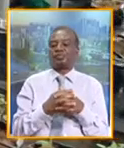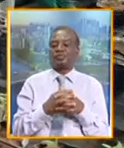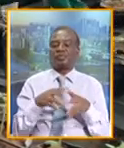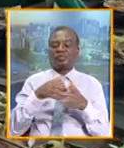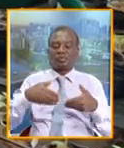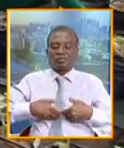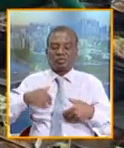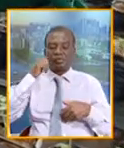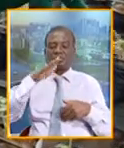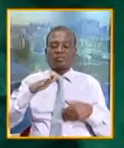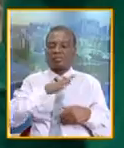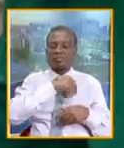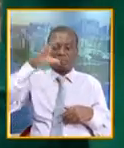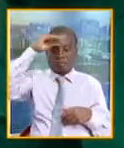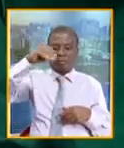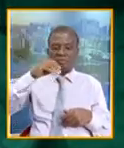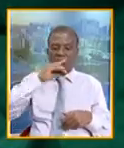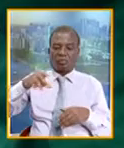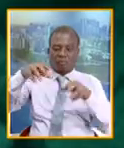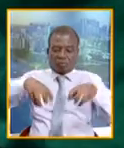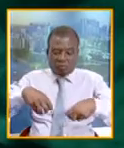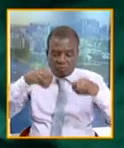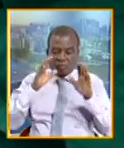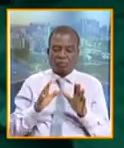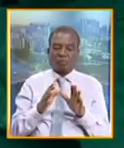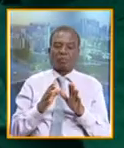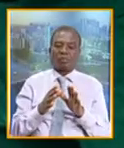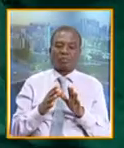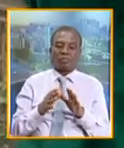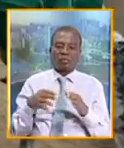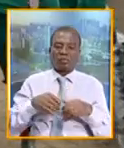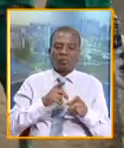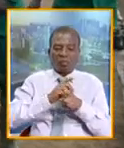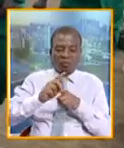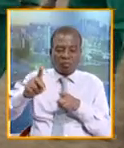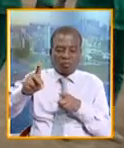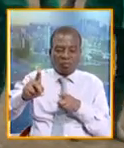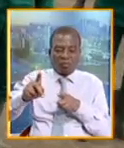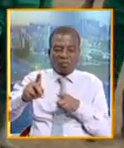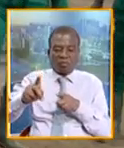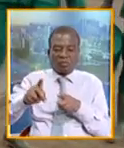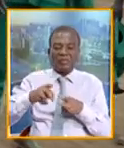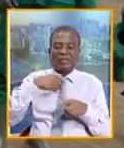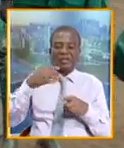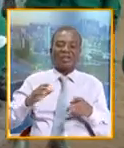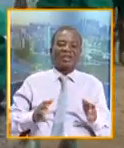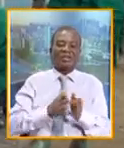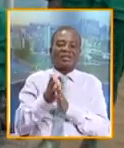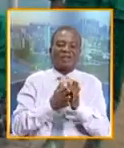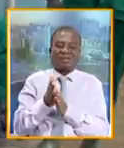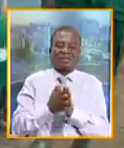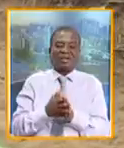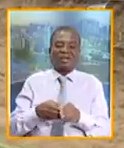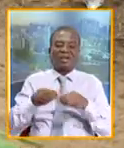Ces jeunes filles et garçons sont des agriculteurs, une profession qui les passionne. C'est pourquoi